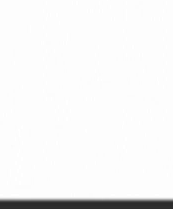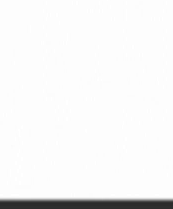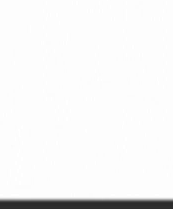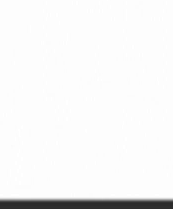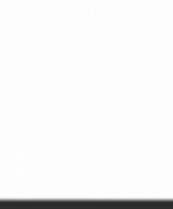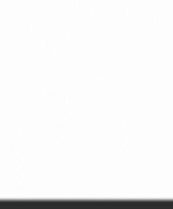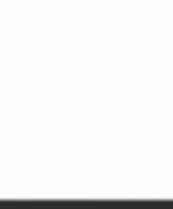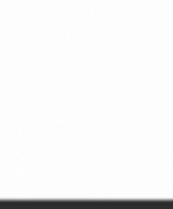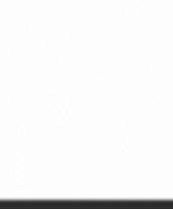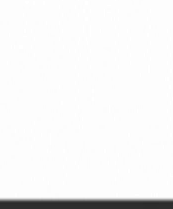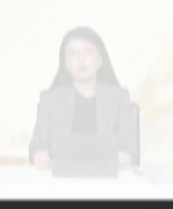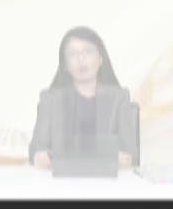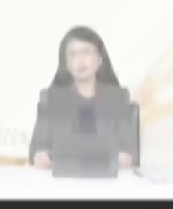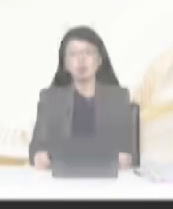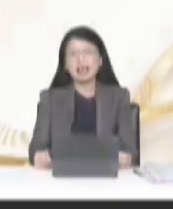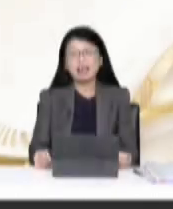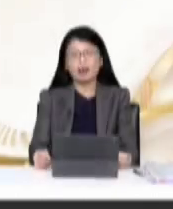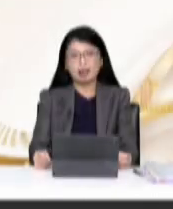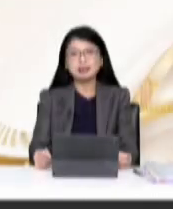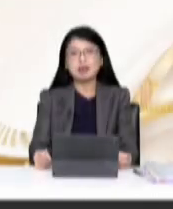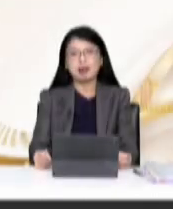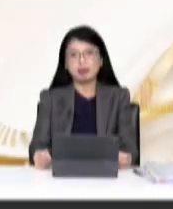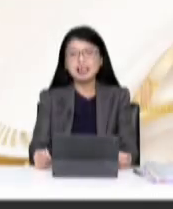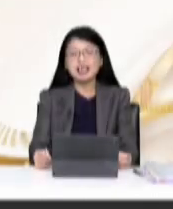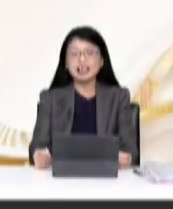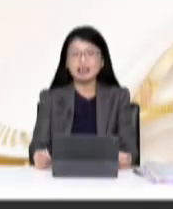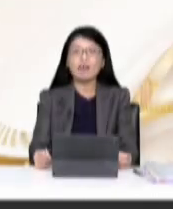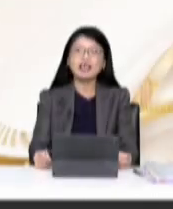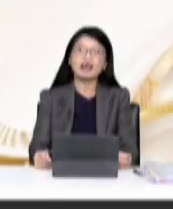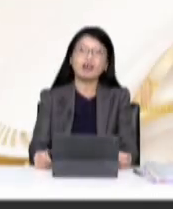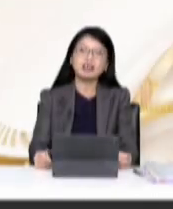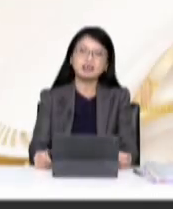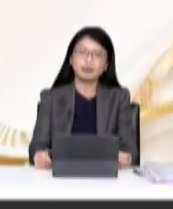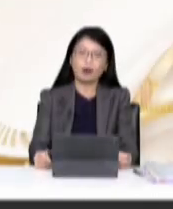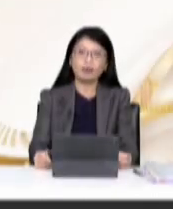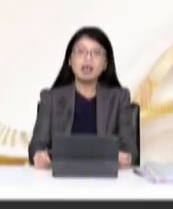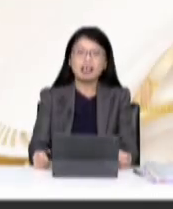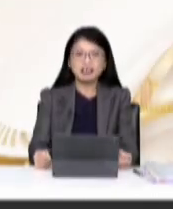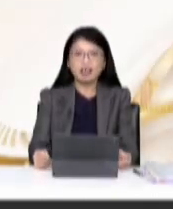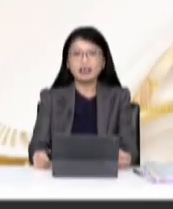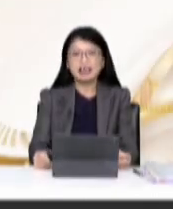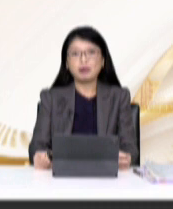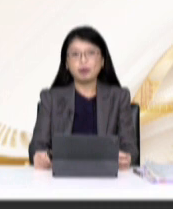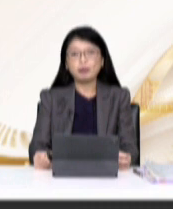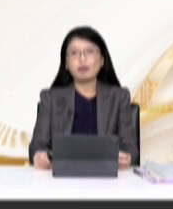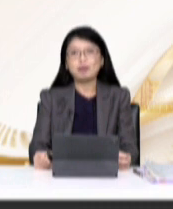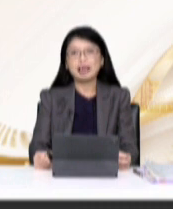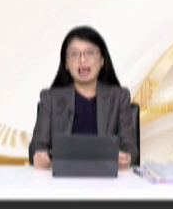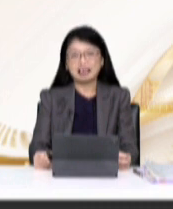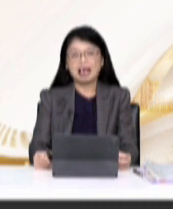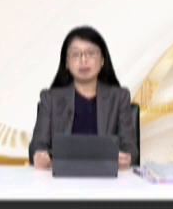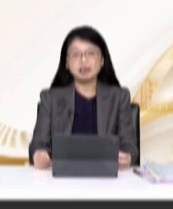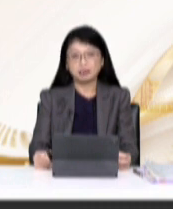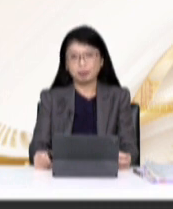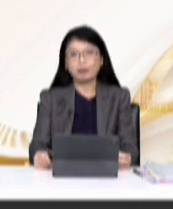รวมไปถึงจะไปแตะในส่วนของตัวการออกคำสั่งปรับเป็นวินัยเล็กน้อยแล้วก็ในส่วนของขั้นตอนในการรวบรวมพยานหลัก